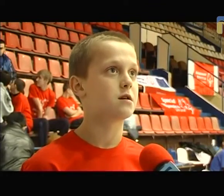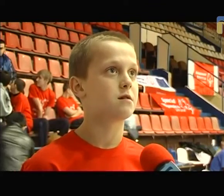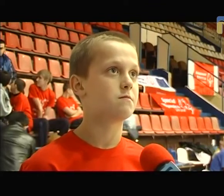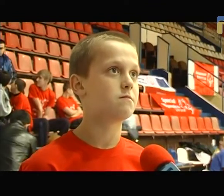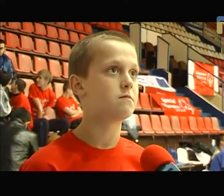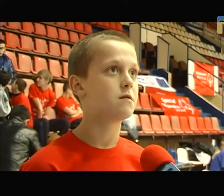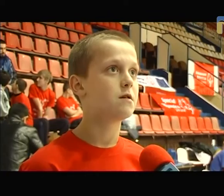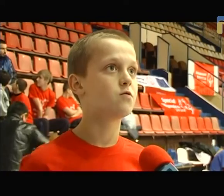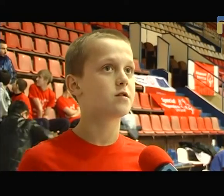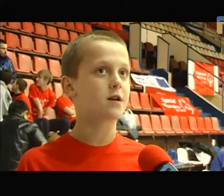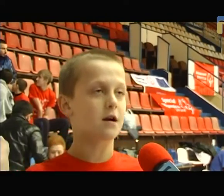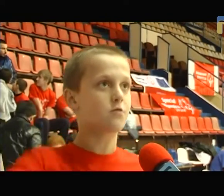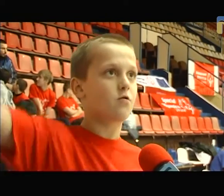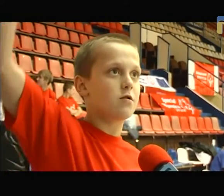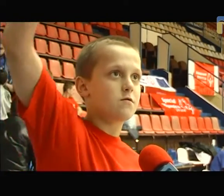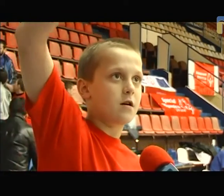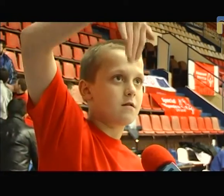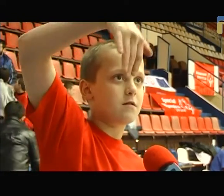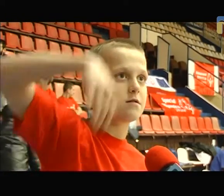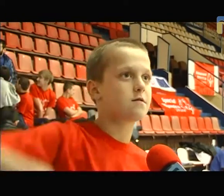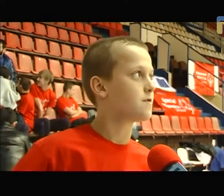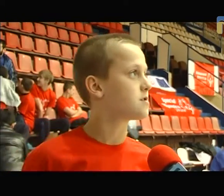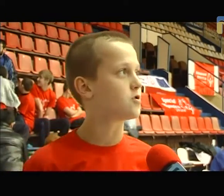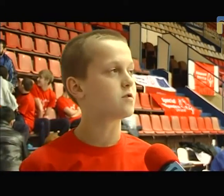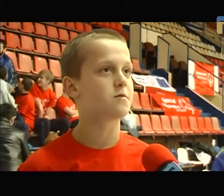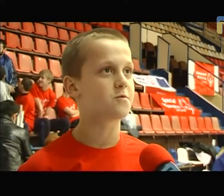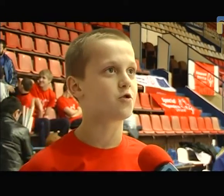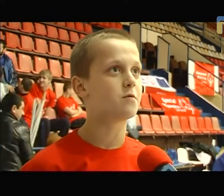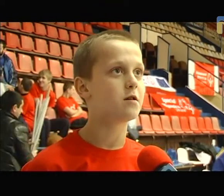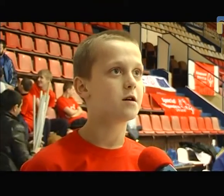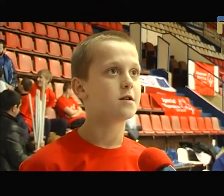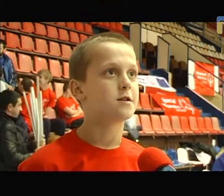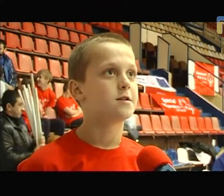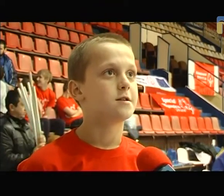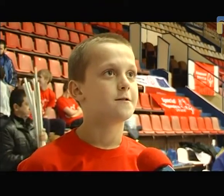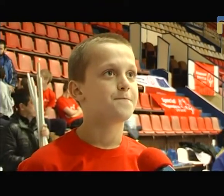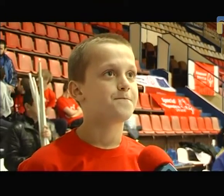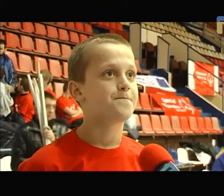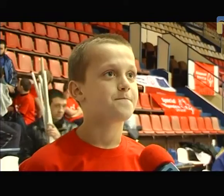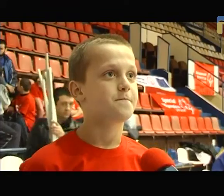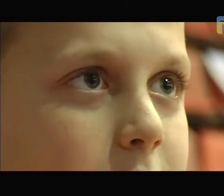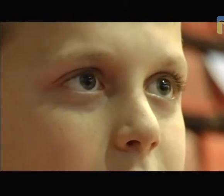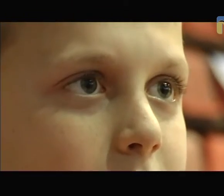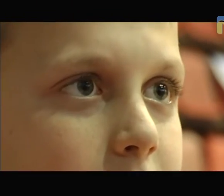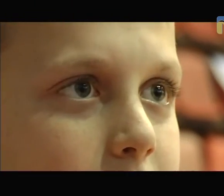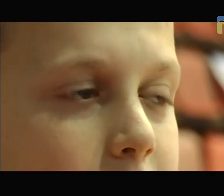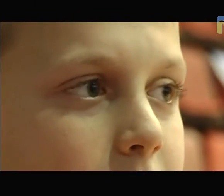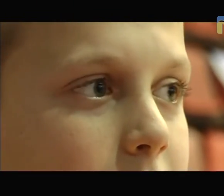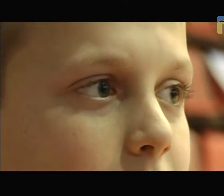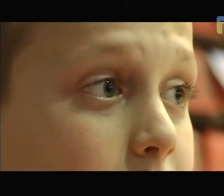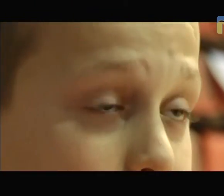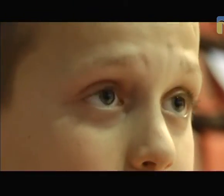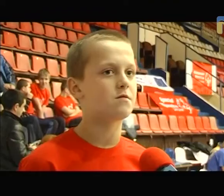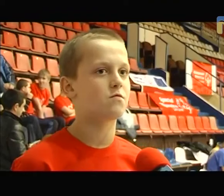та організаційні здібності став капітаном команди. В більшості хлопець тренується з друзями на вуличних майданчиках і демонструє